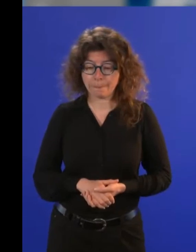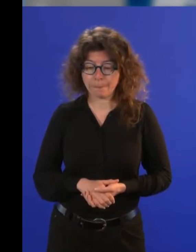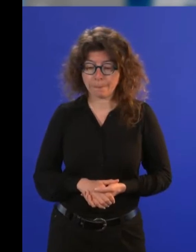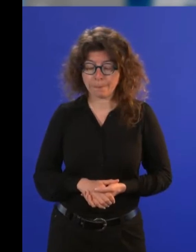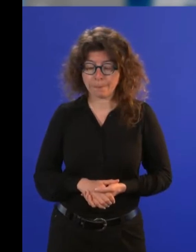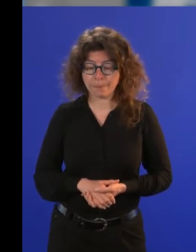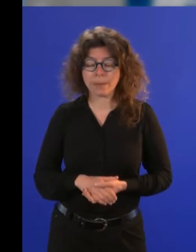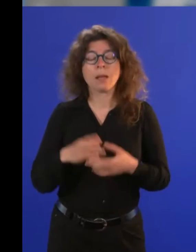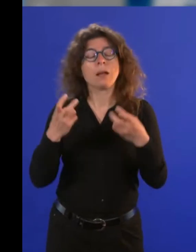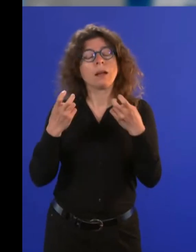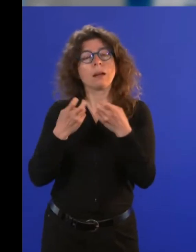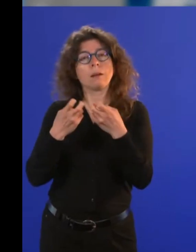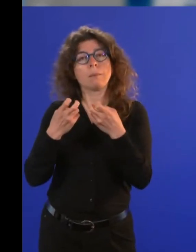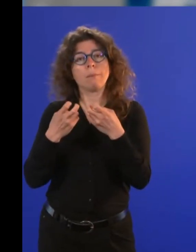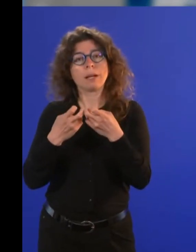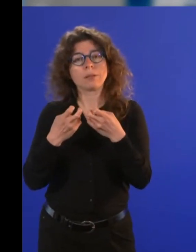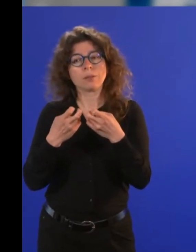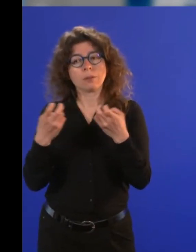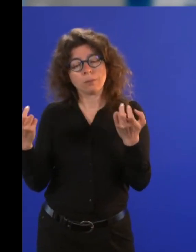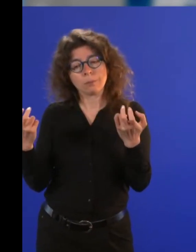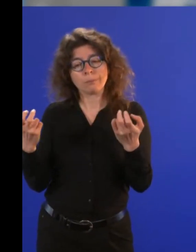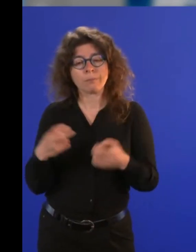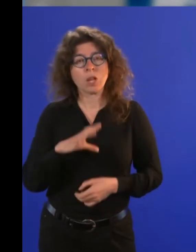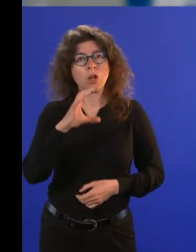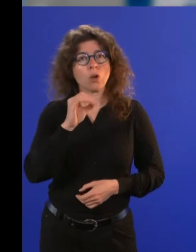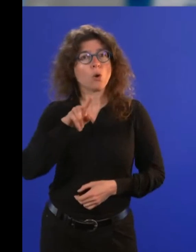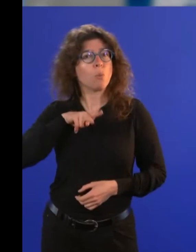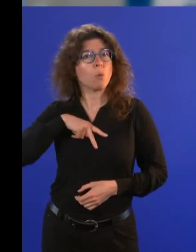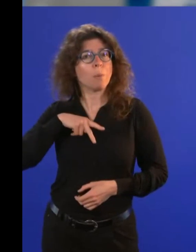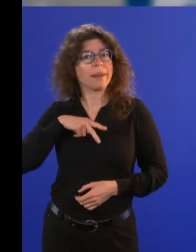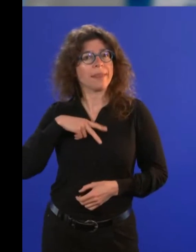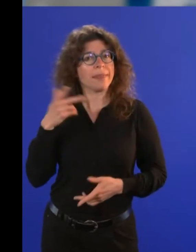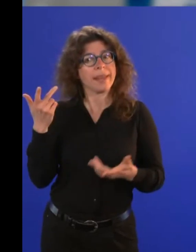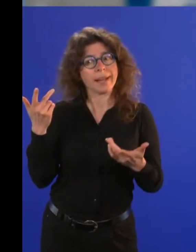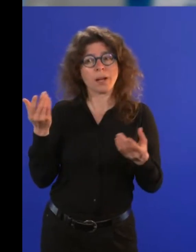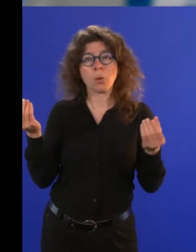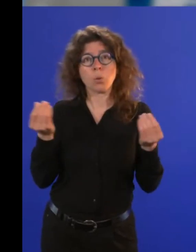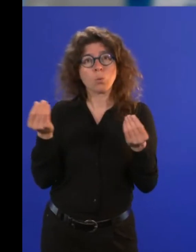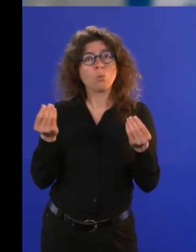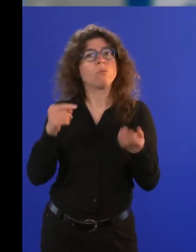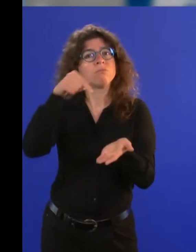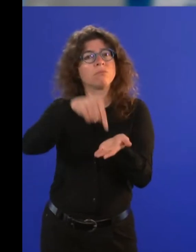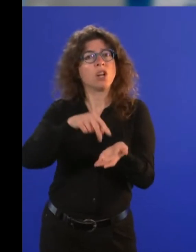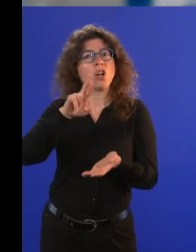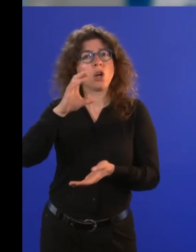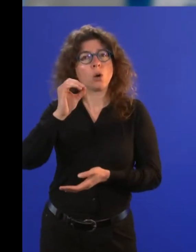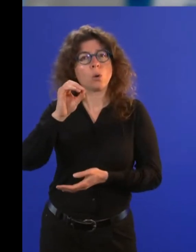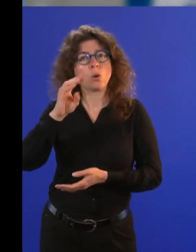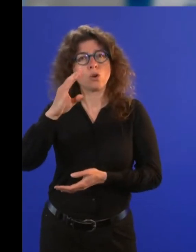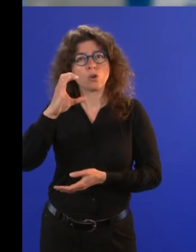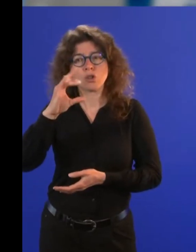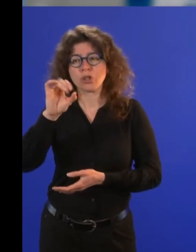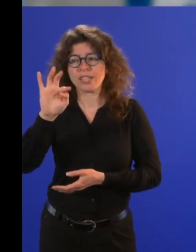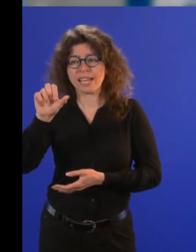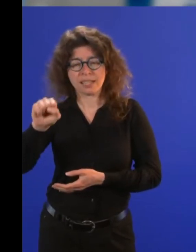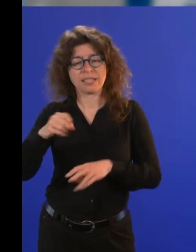Par exemple, l'aide apportée à la résidence des copropriétaires Les Rochelais à Bellevue ou encore la délibération 22 de ce Conseil